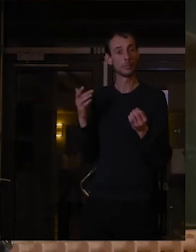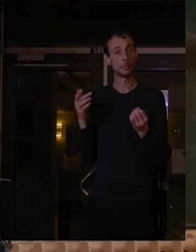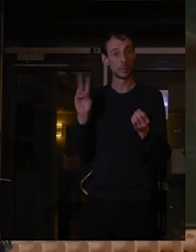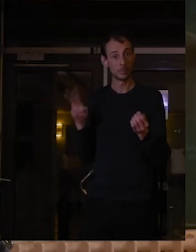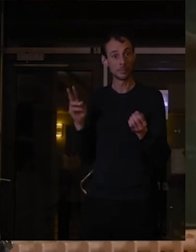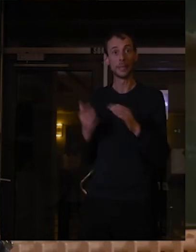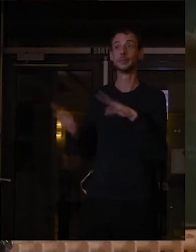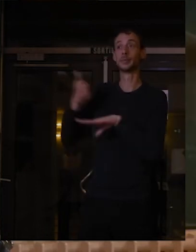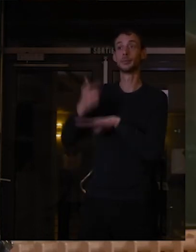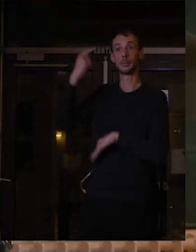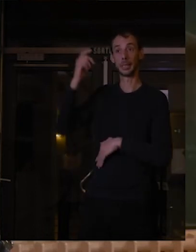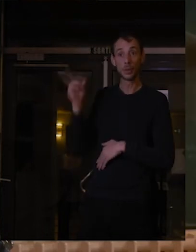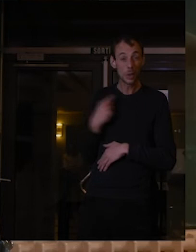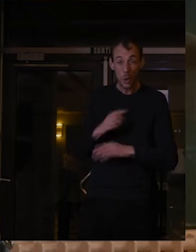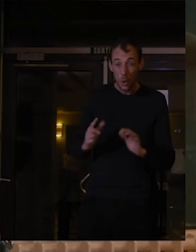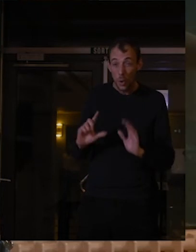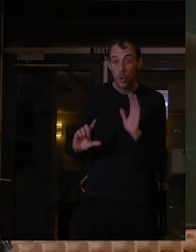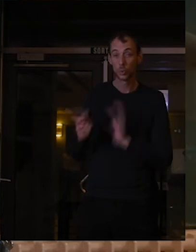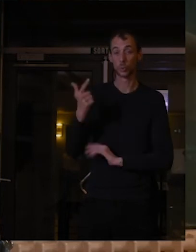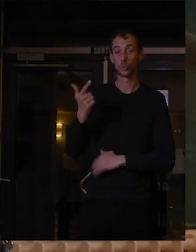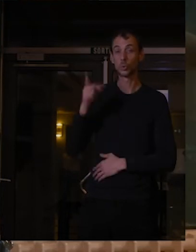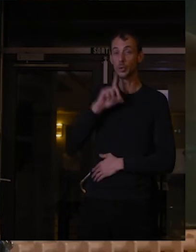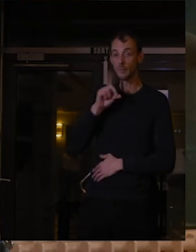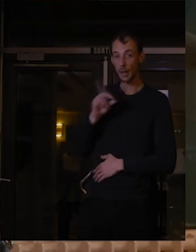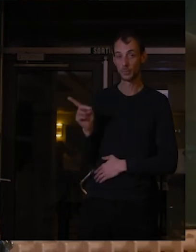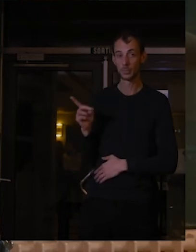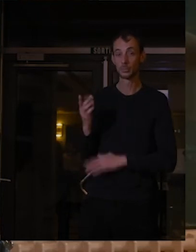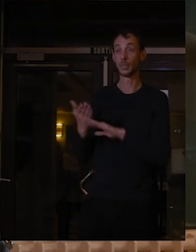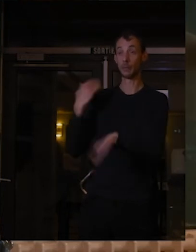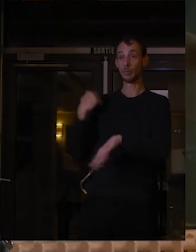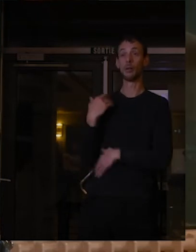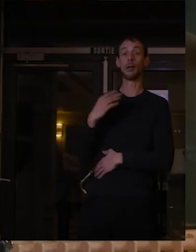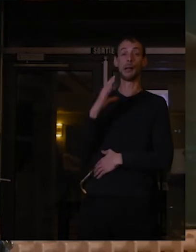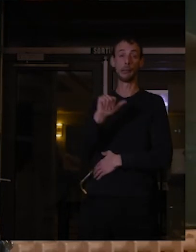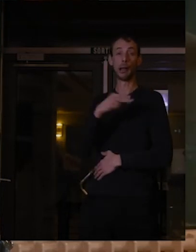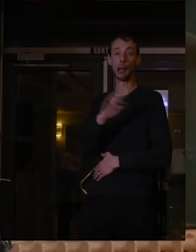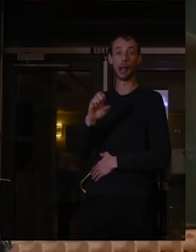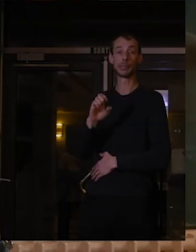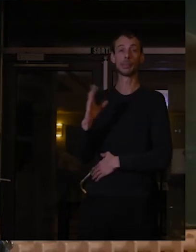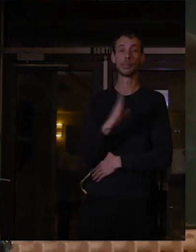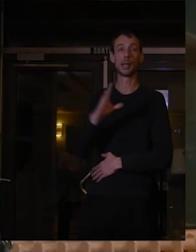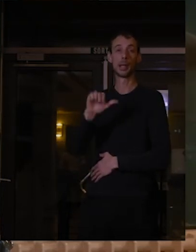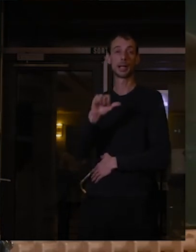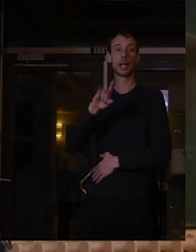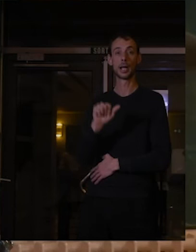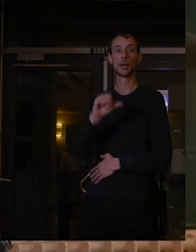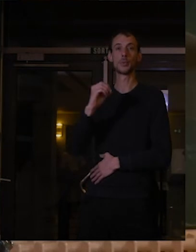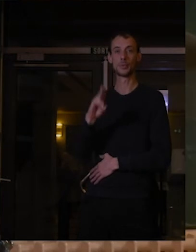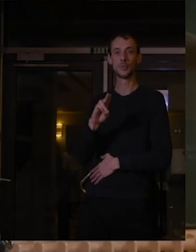femme bâtonnière. Il y avait Anne Calliofey, en 2015, qui était la première